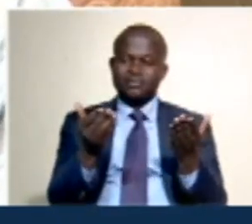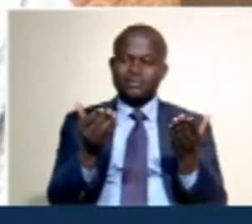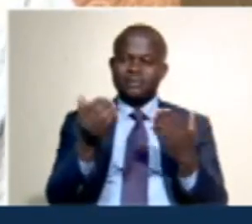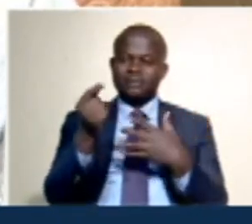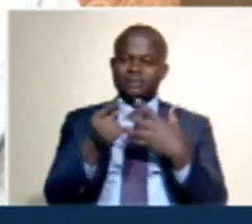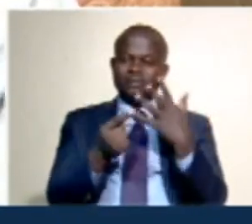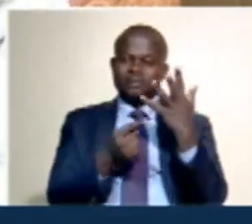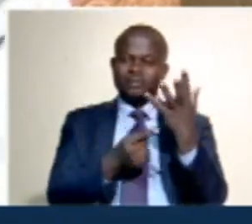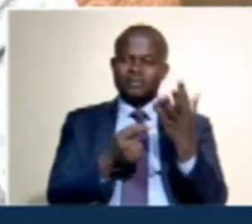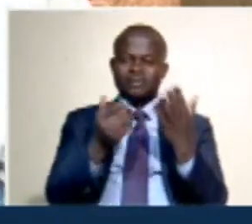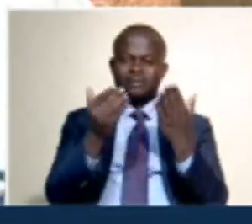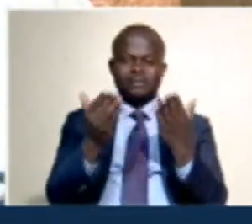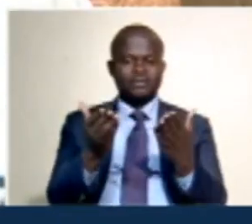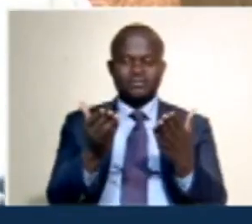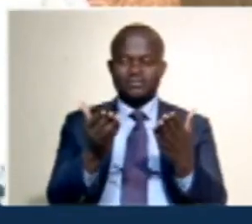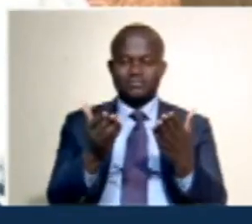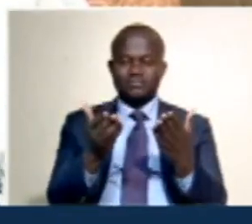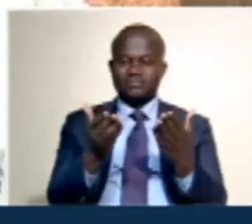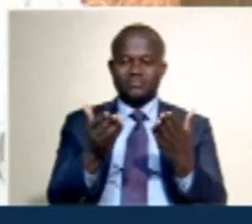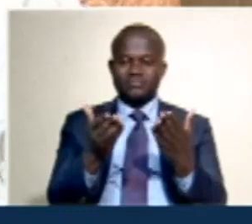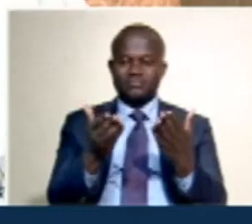ibi bintu